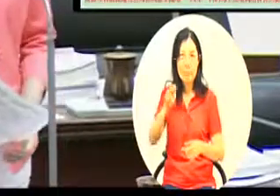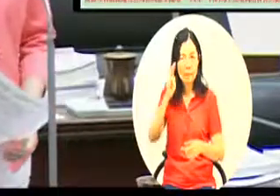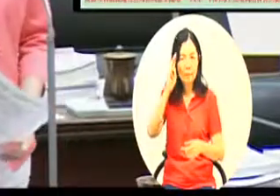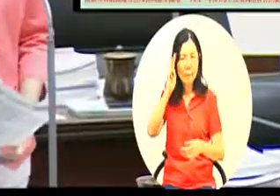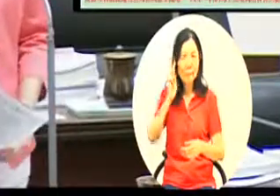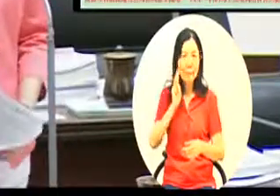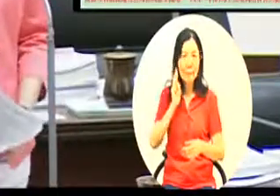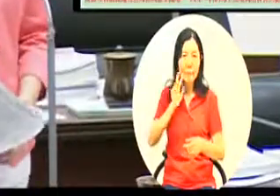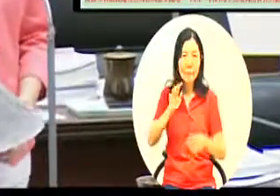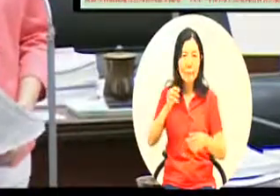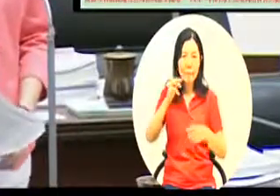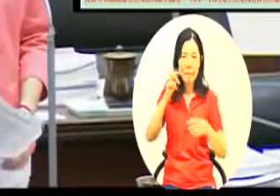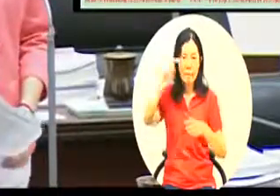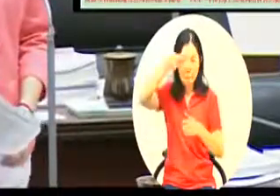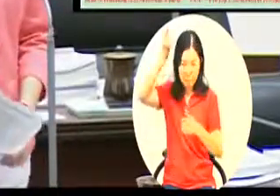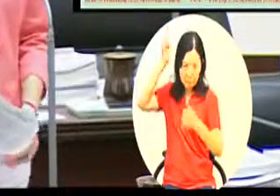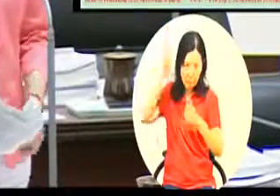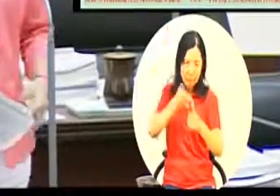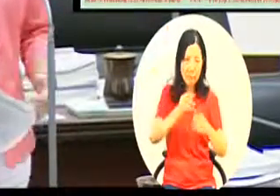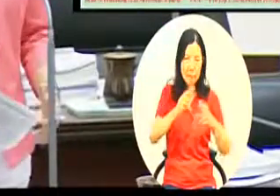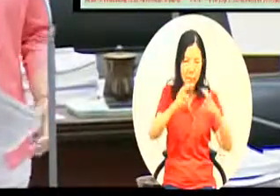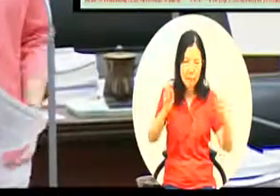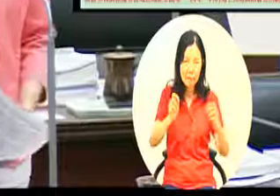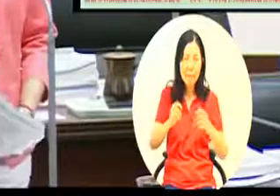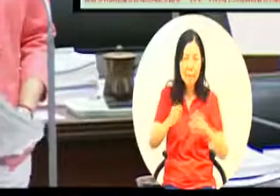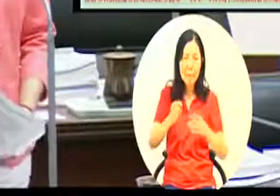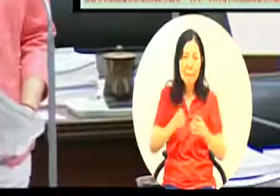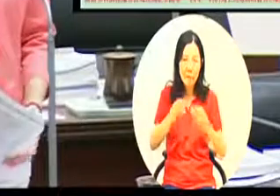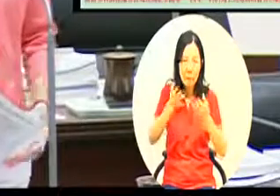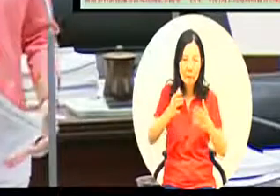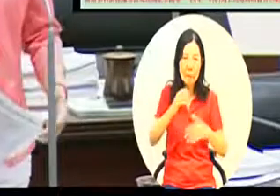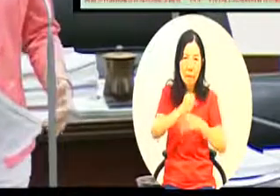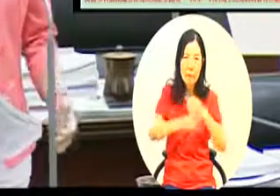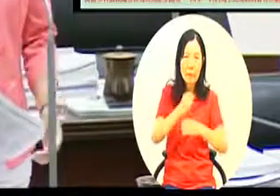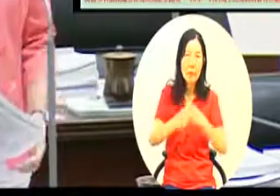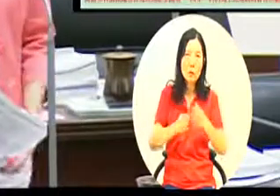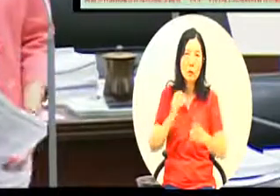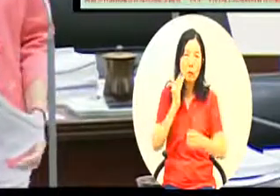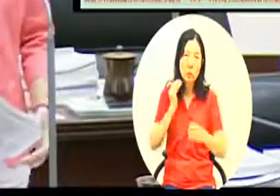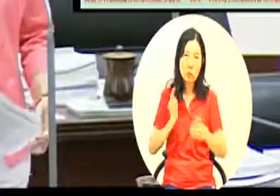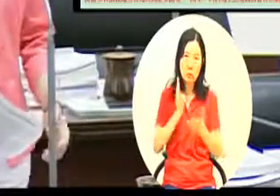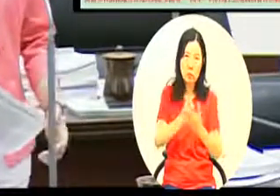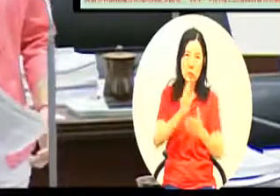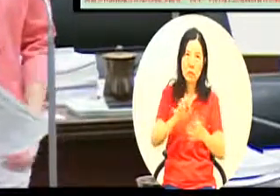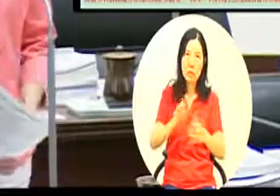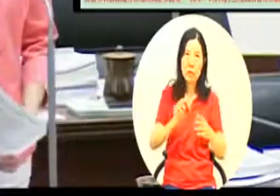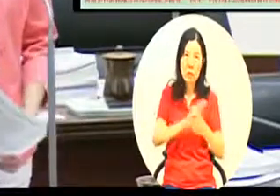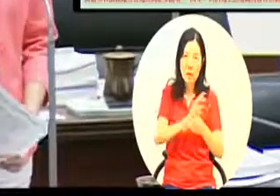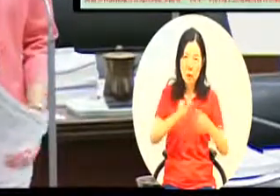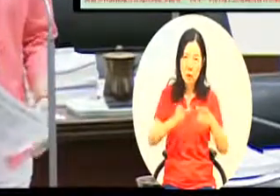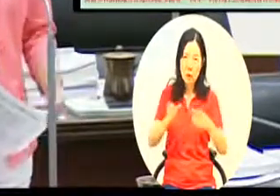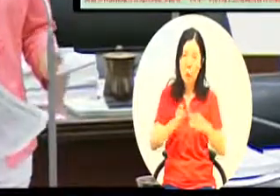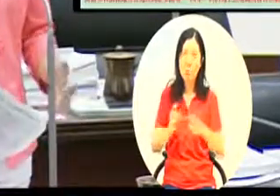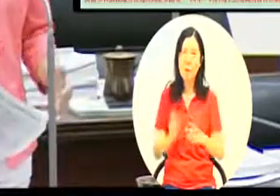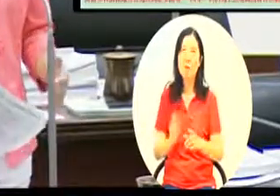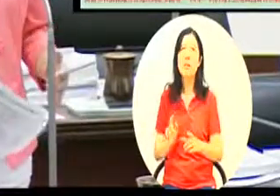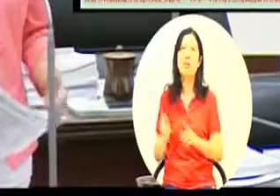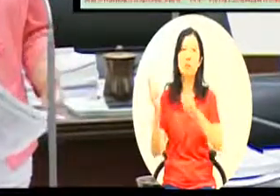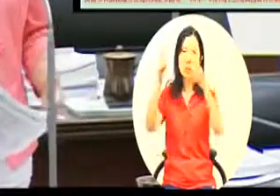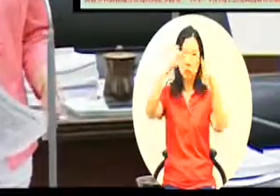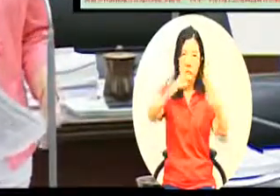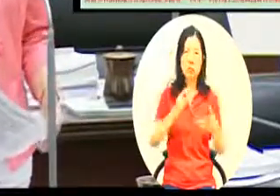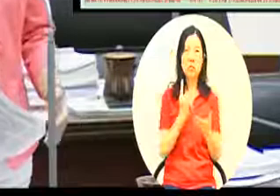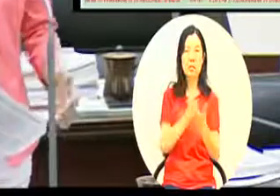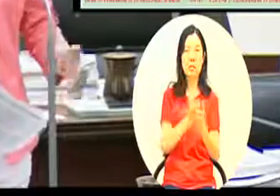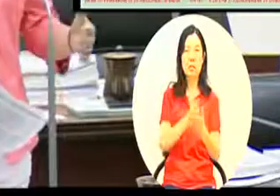个庙会活动，但是呢，如果有参与到的，像我们林园分局长，他就全程参与。有